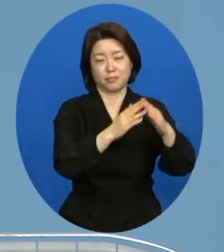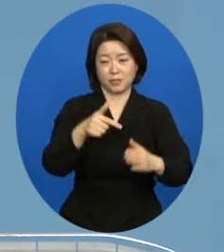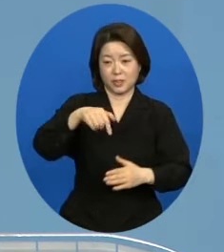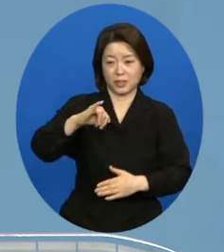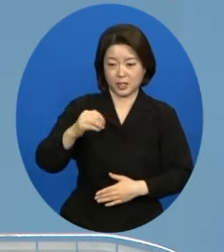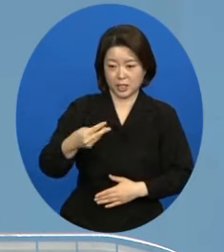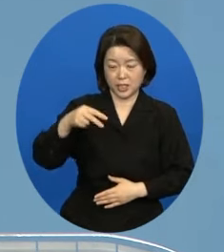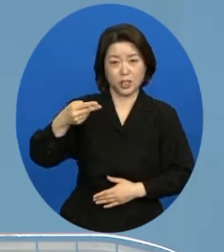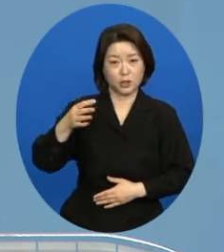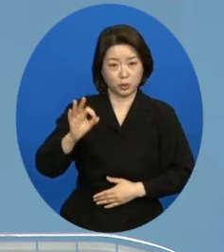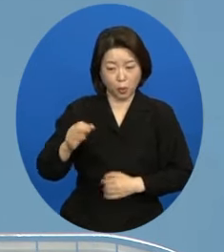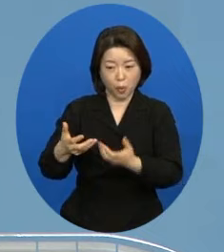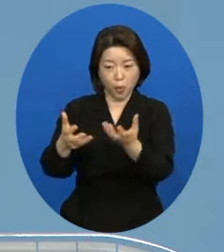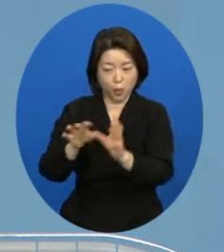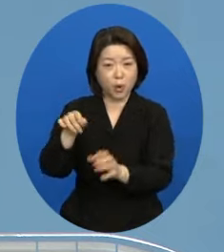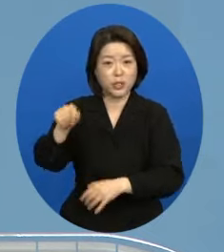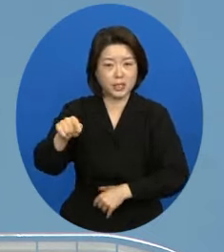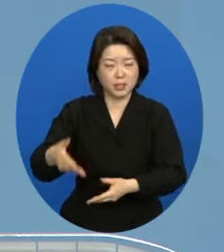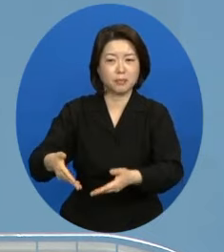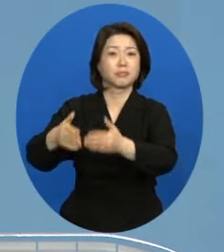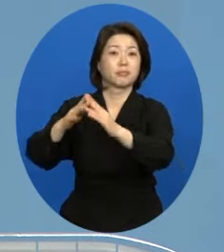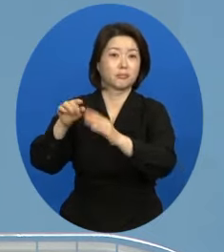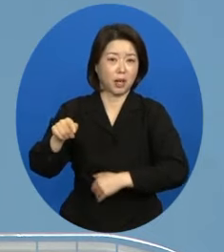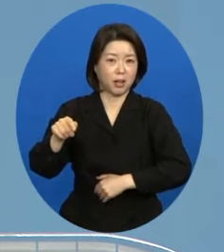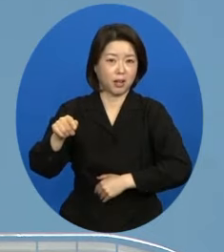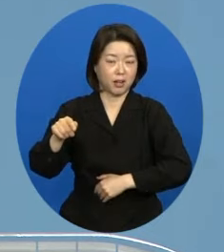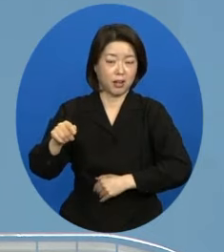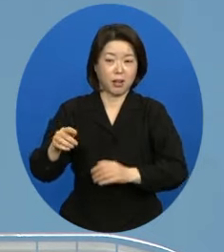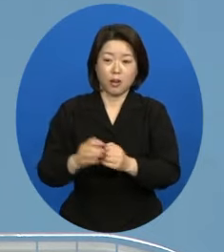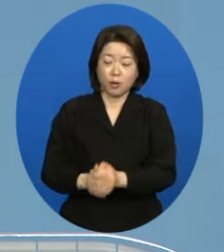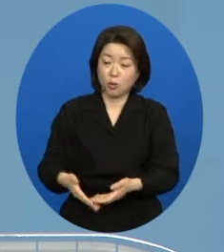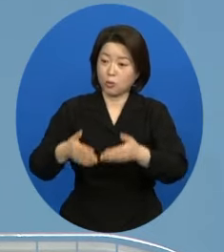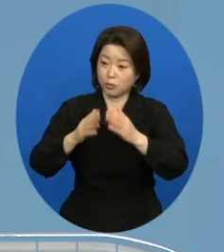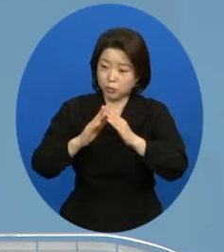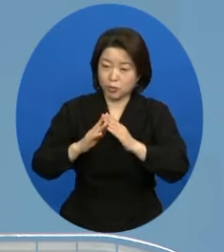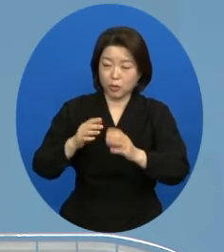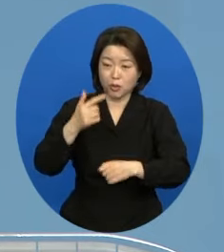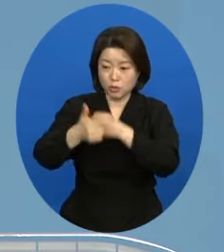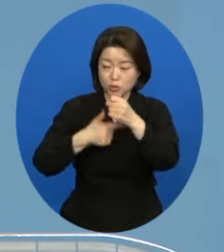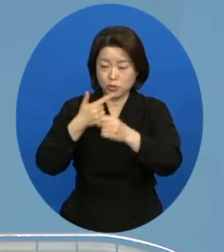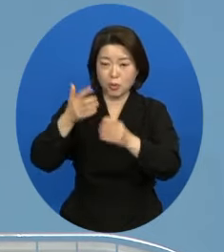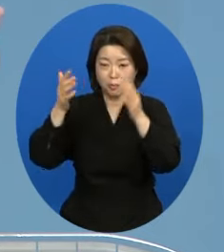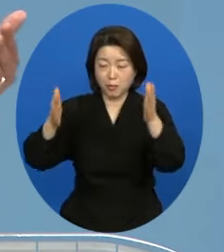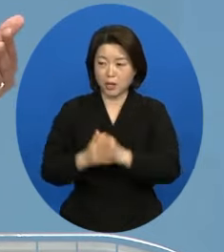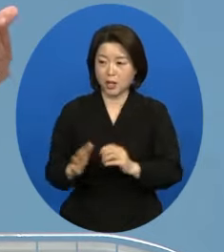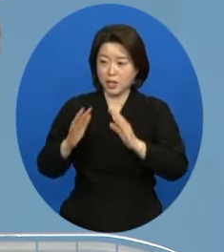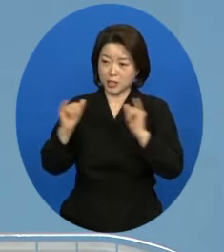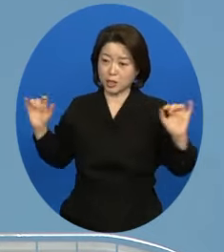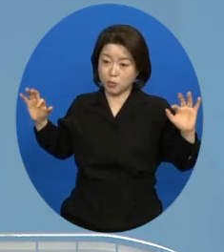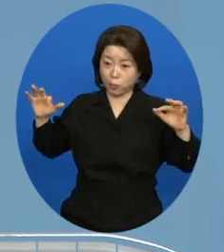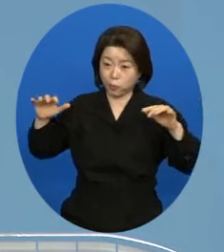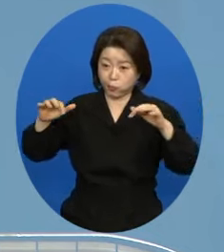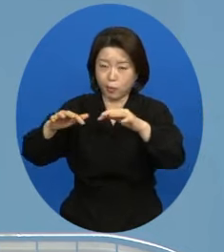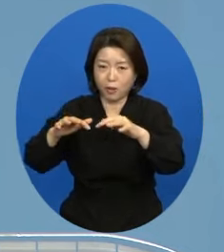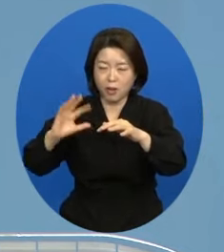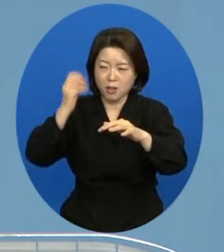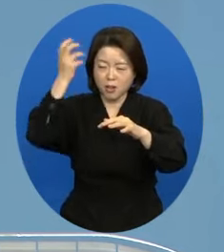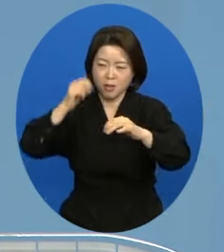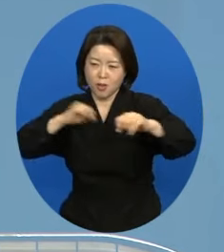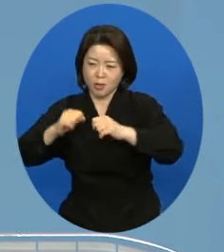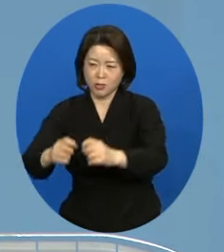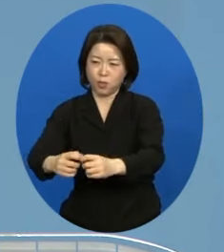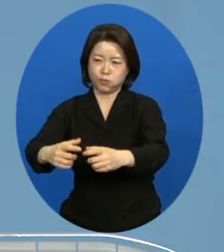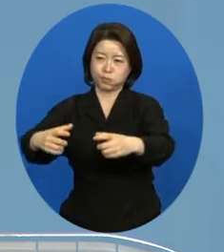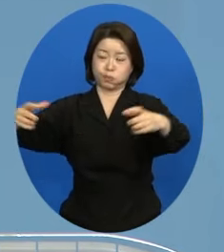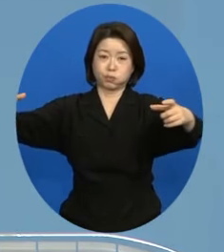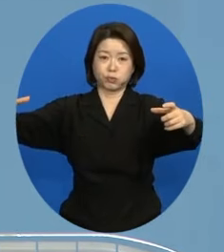그곳에서 시작이 되었어요 많은 분들이 모여들었습니다 개척한지 6년만에 어 성령의 역사 함께 금세 부흥이 되어서요 다